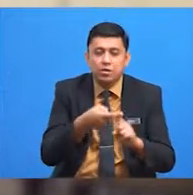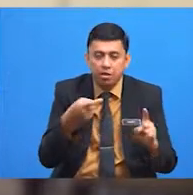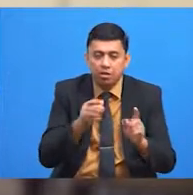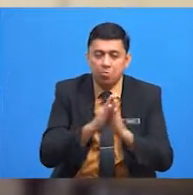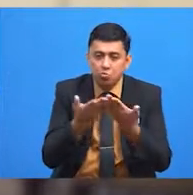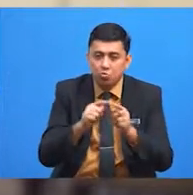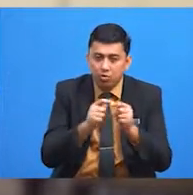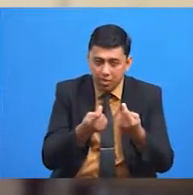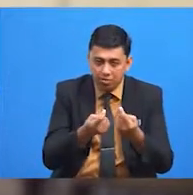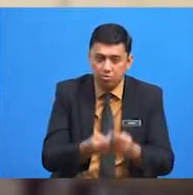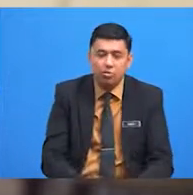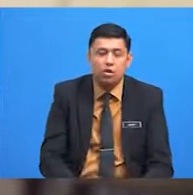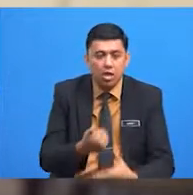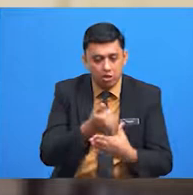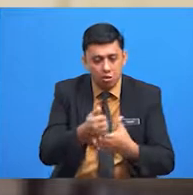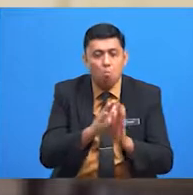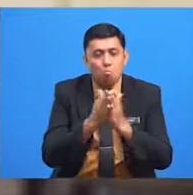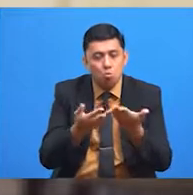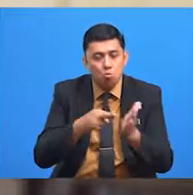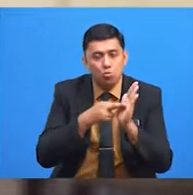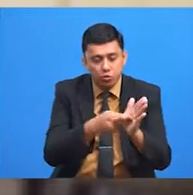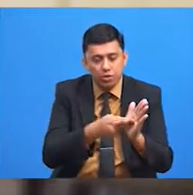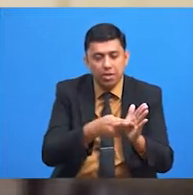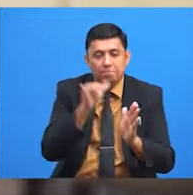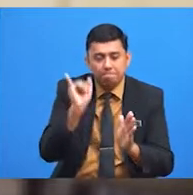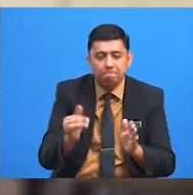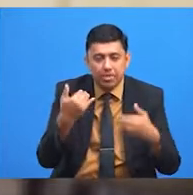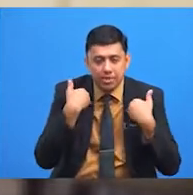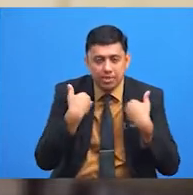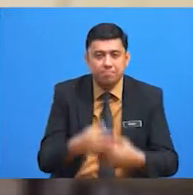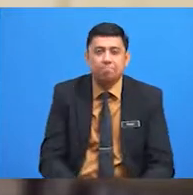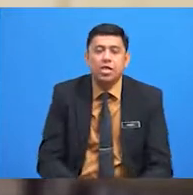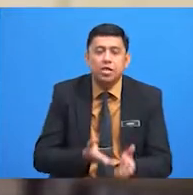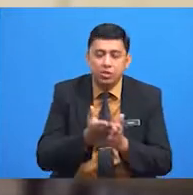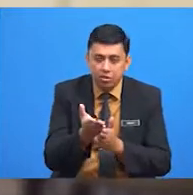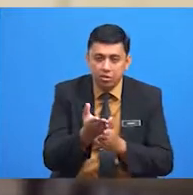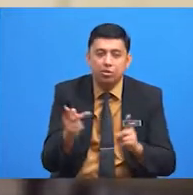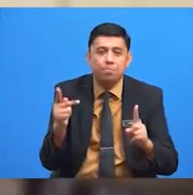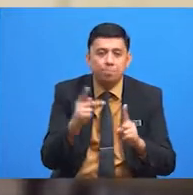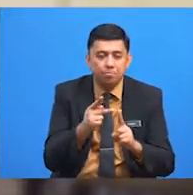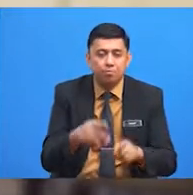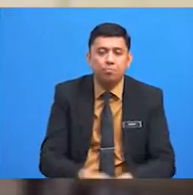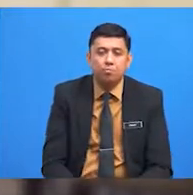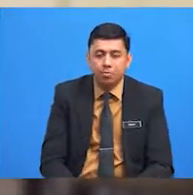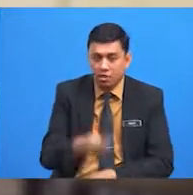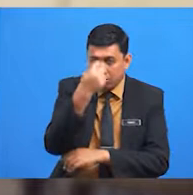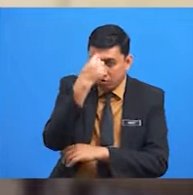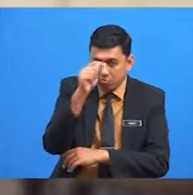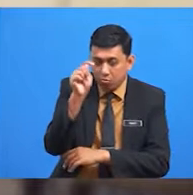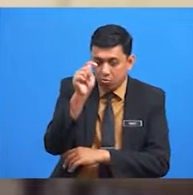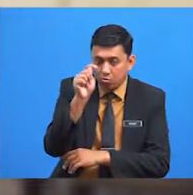teks ataupun buku rujukan yang ada. Cikgu teruskan kepada tokoh